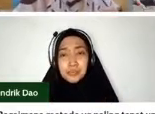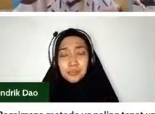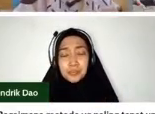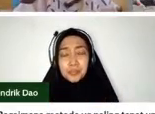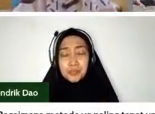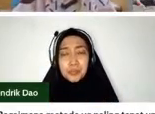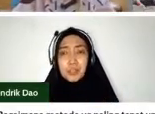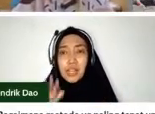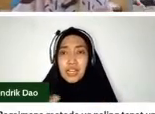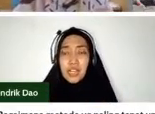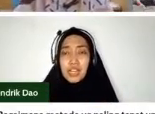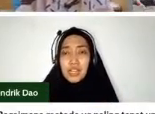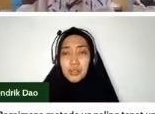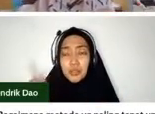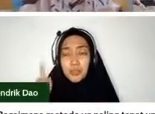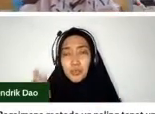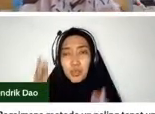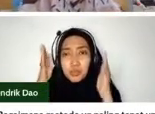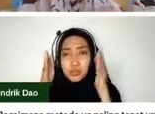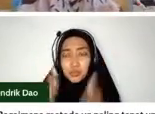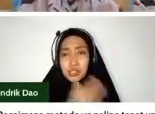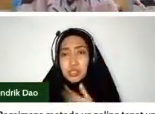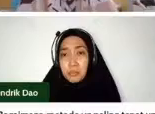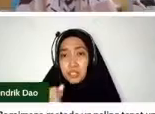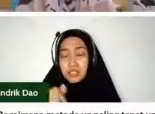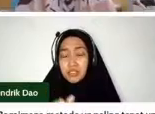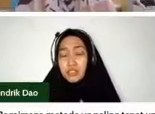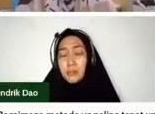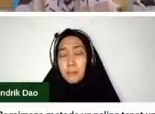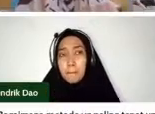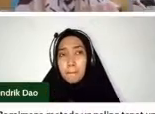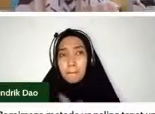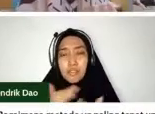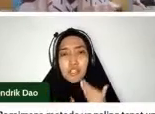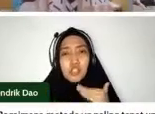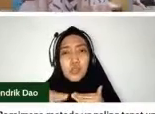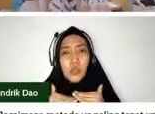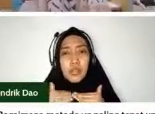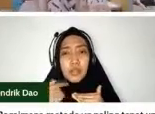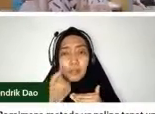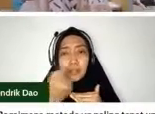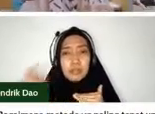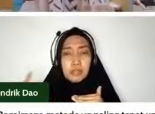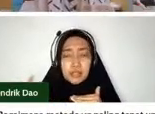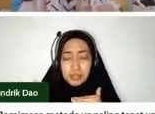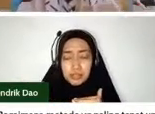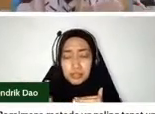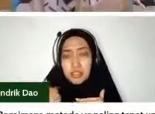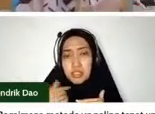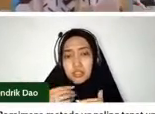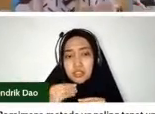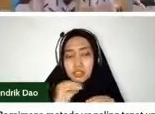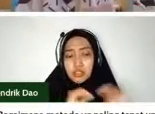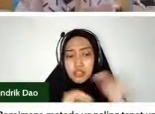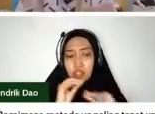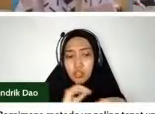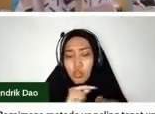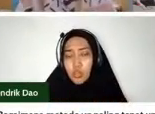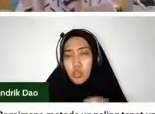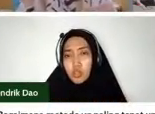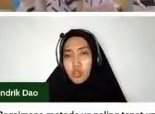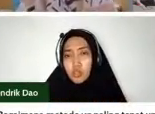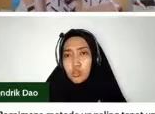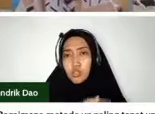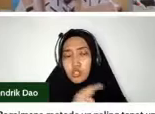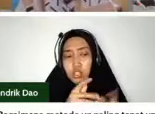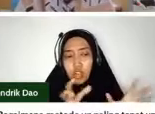dengan kebutuhan khusus ini memang khusus ya. Jadi kita sesuaikan gitu kan. Bisa kita atur di waktunya gitu. Kalau nggak bisa bergabung